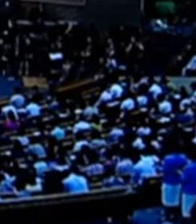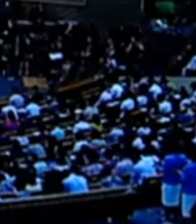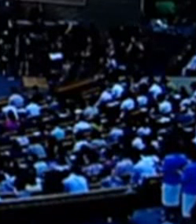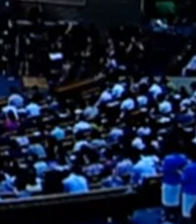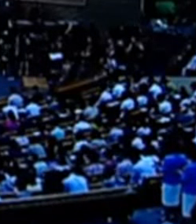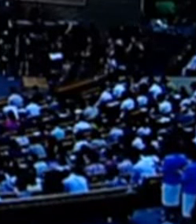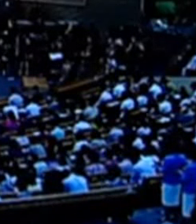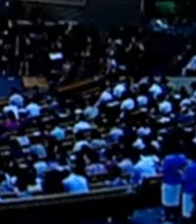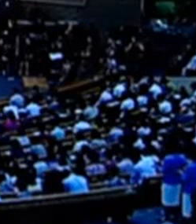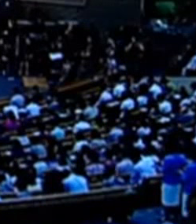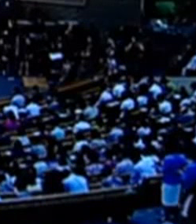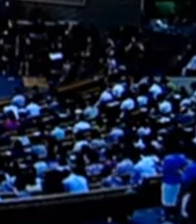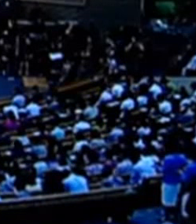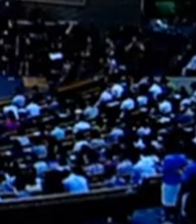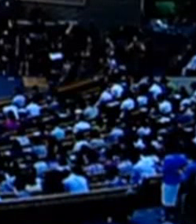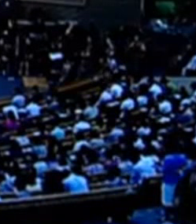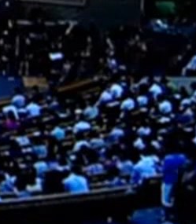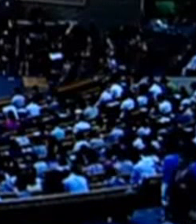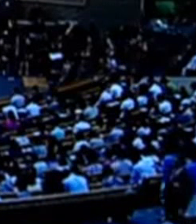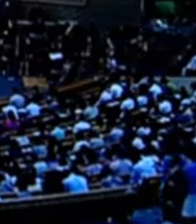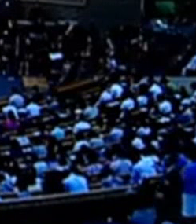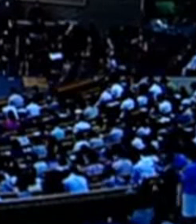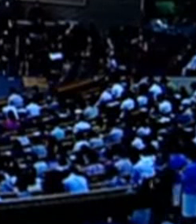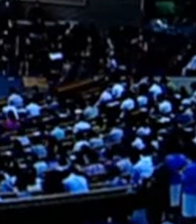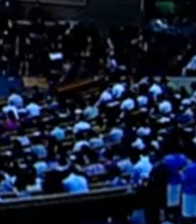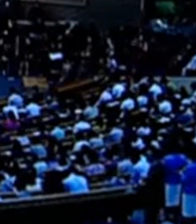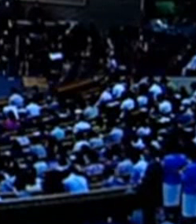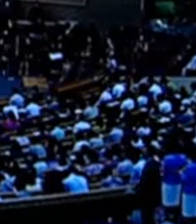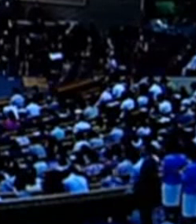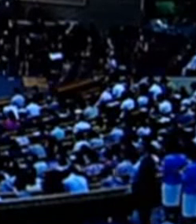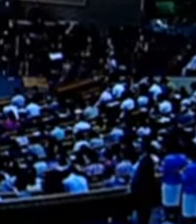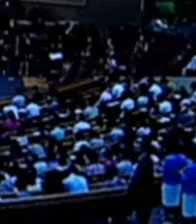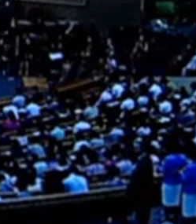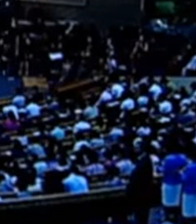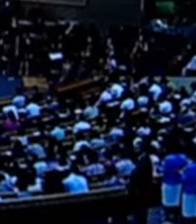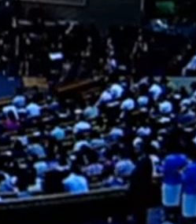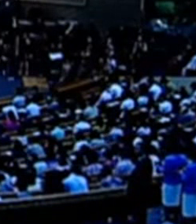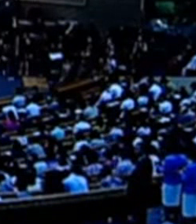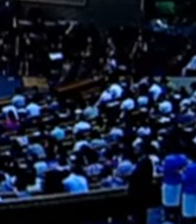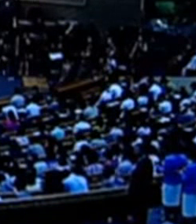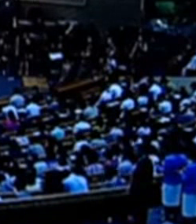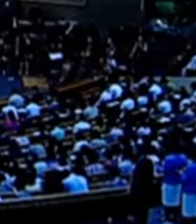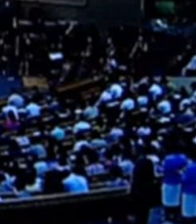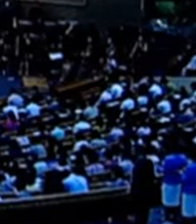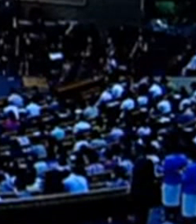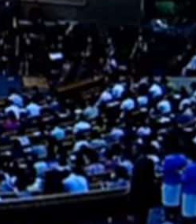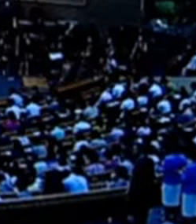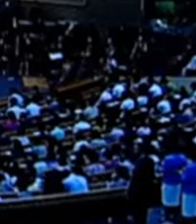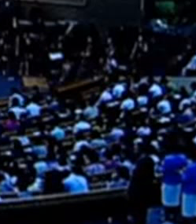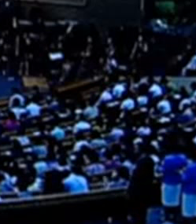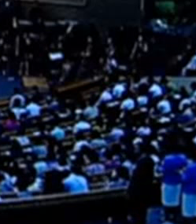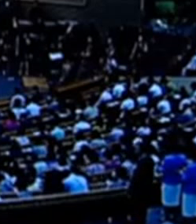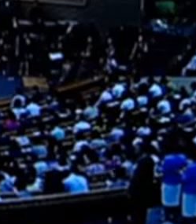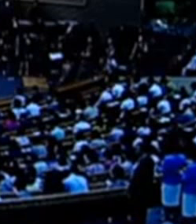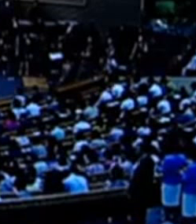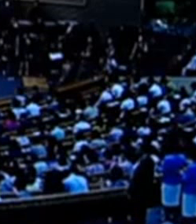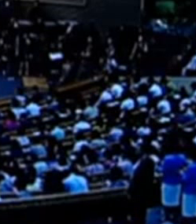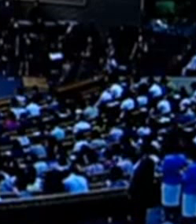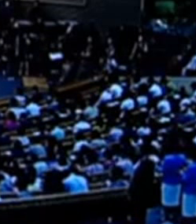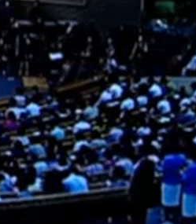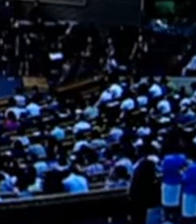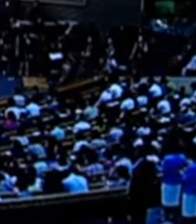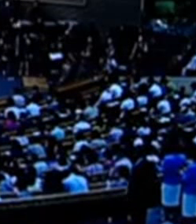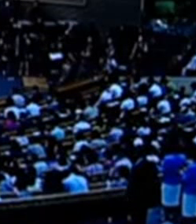아버지 하나님, 주님을 바라봅니다. 하나님 주님으로 인하여 우리 속에 기쁨이 샘솟듯이 하게 해주소서. 우리가